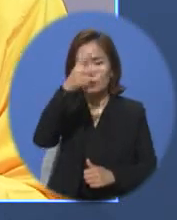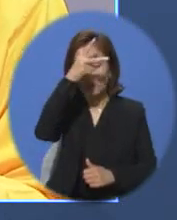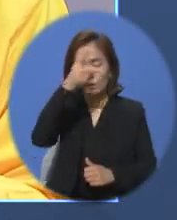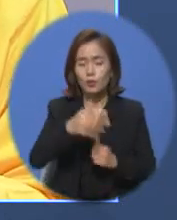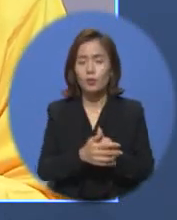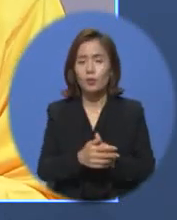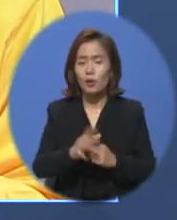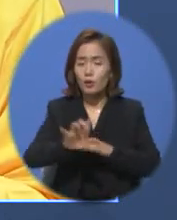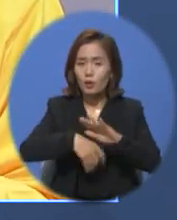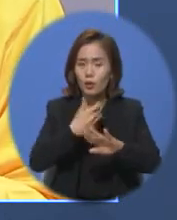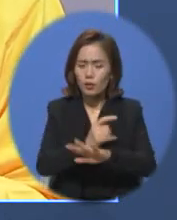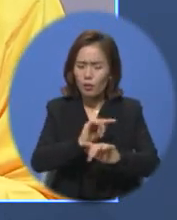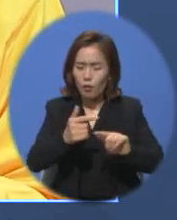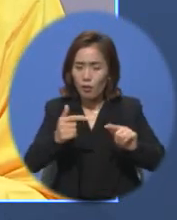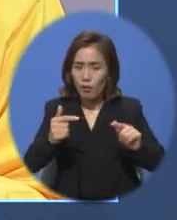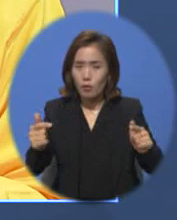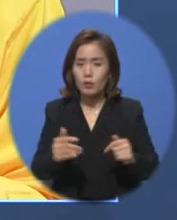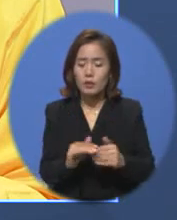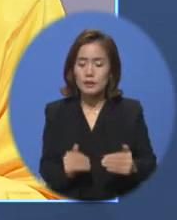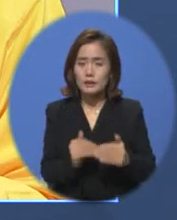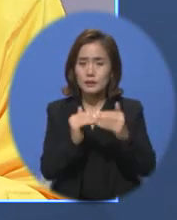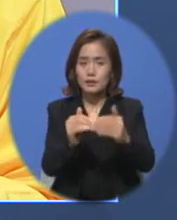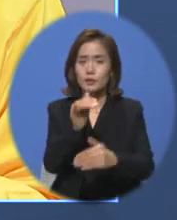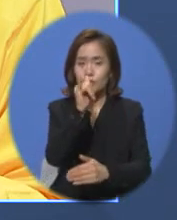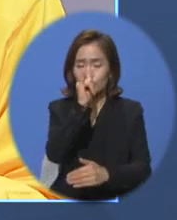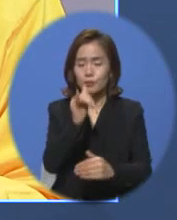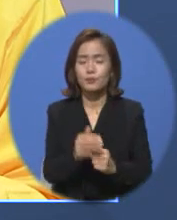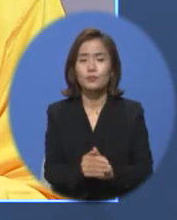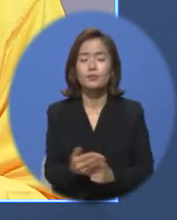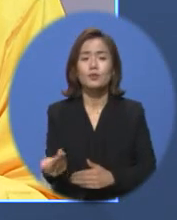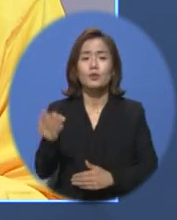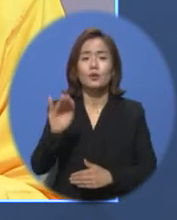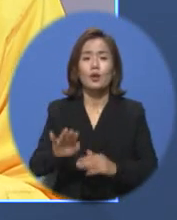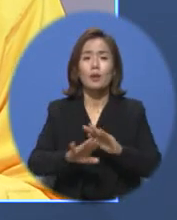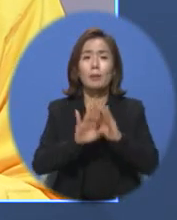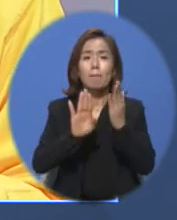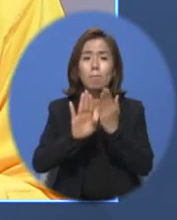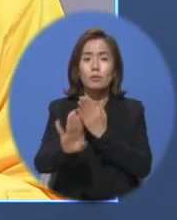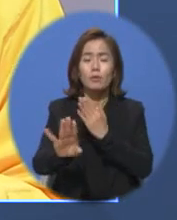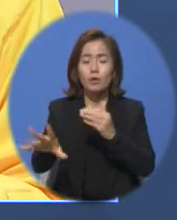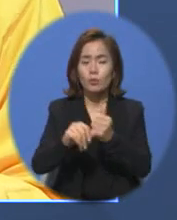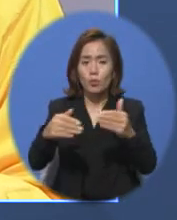검찰개혁과정보기관최고정보책임자실( CIO)설립등다양한개혁을추진하고있다.하지만